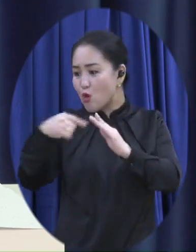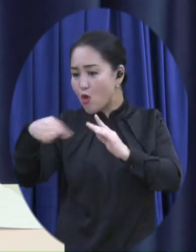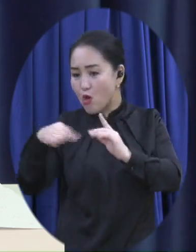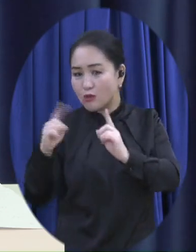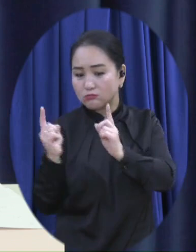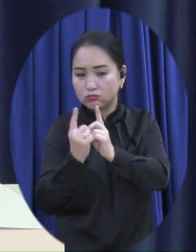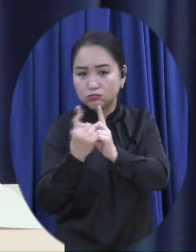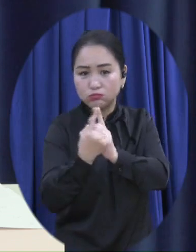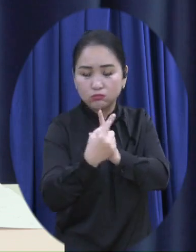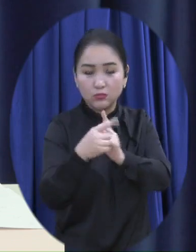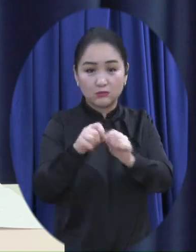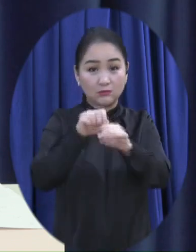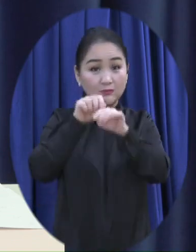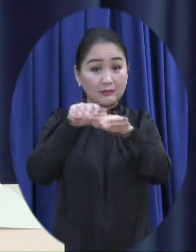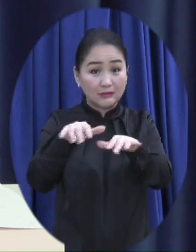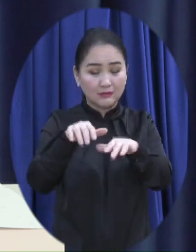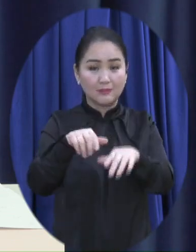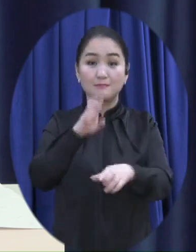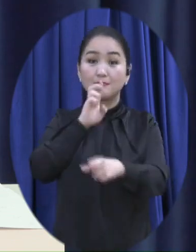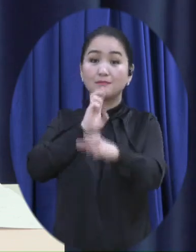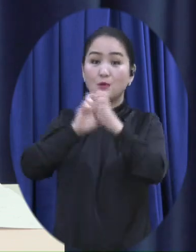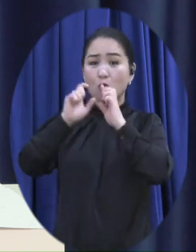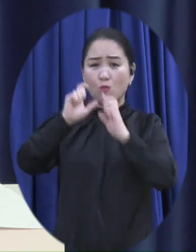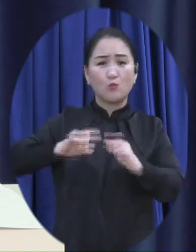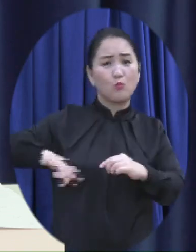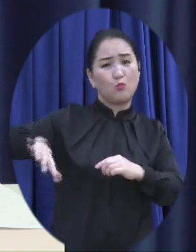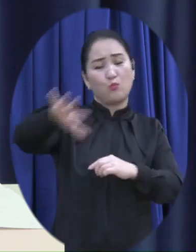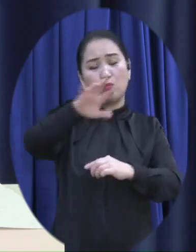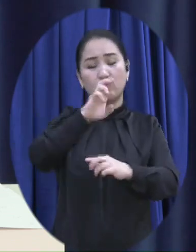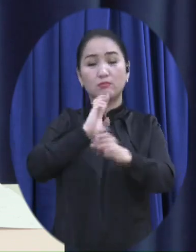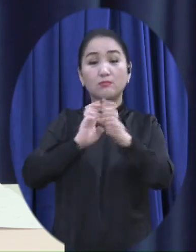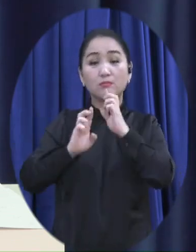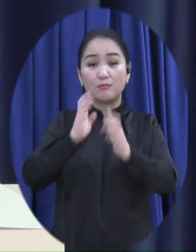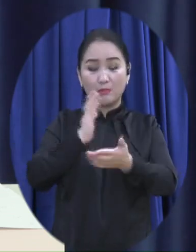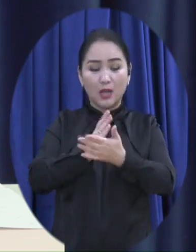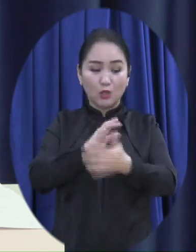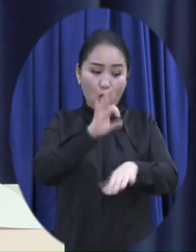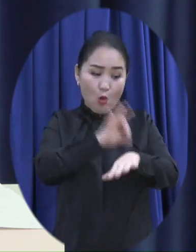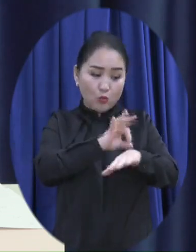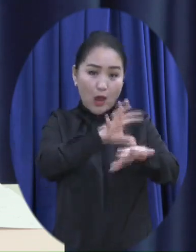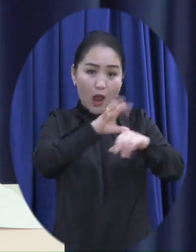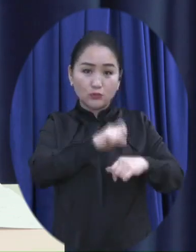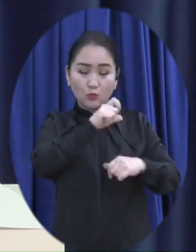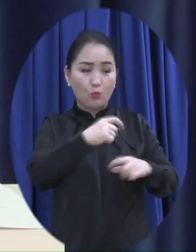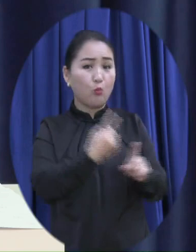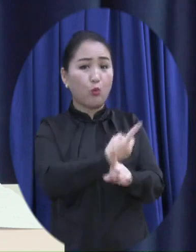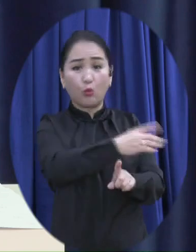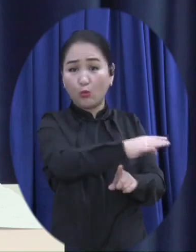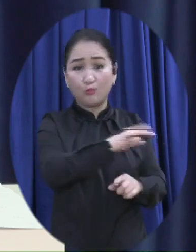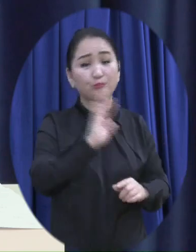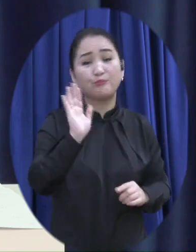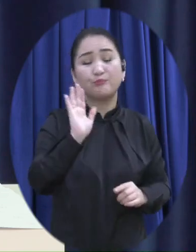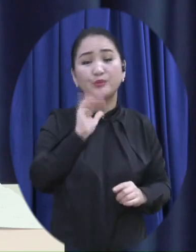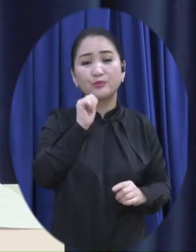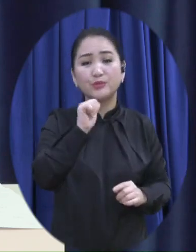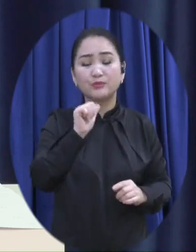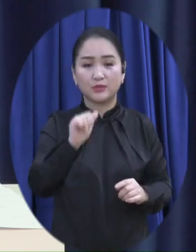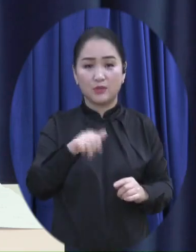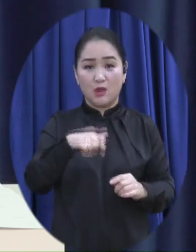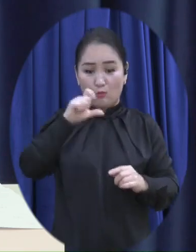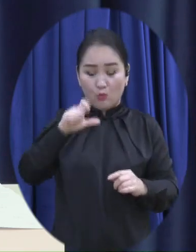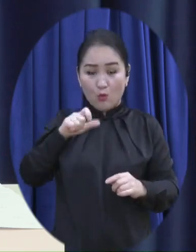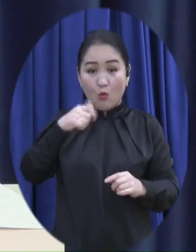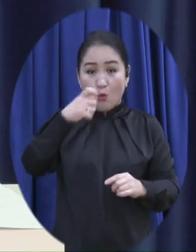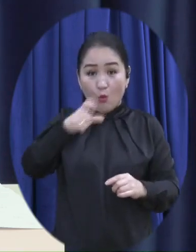замтай ийм үед бол хүн бүгд эрсдэлтэй учраас өвдсөн одоо хүмүүс юм бол буруу бишээ. Тэгэхээр буруутай эзнийг хайхаасаа өмнө бид нар өөрийгөө